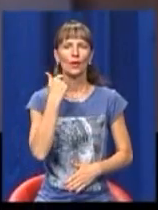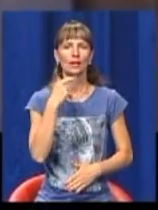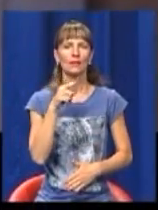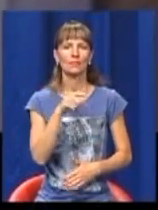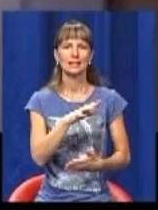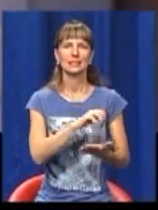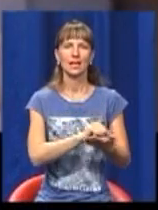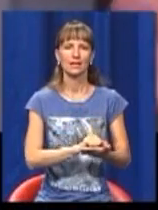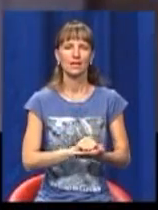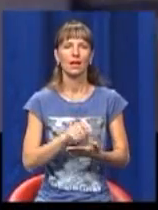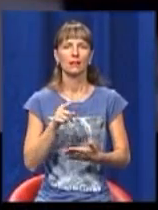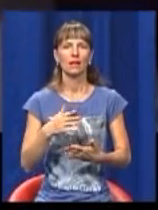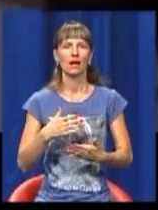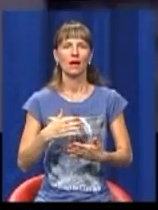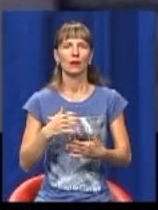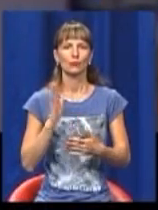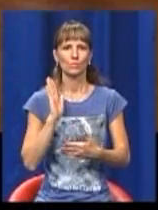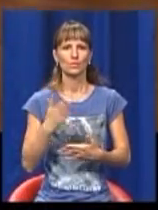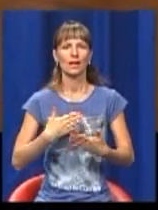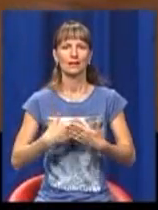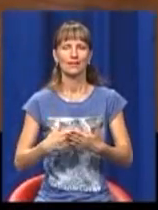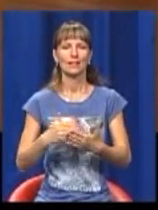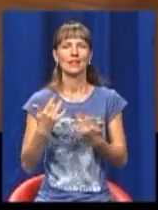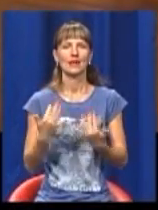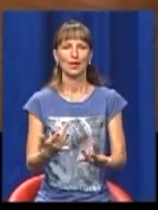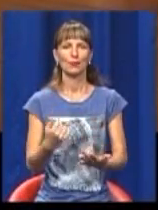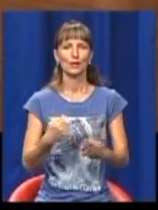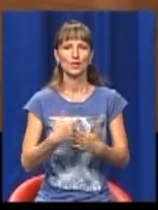вона не стане наполегливо вимагати до себе уваги.